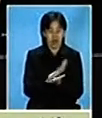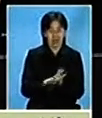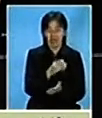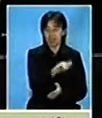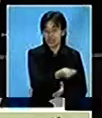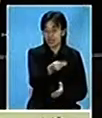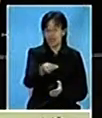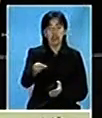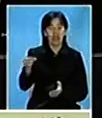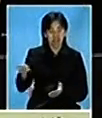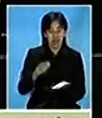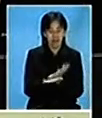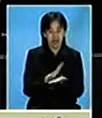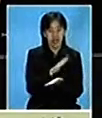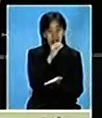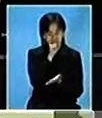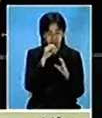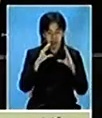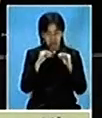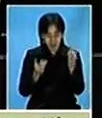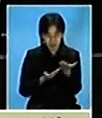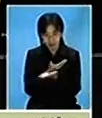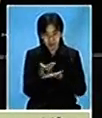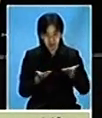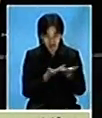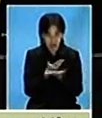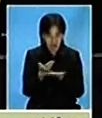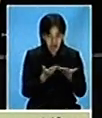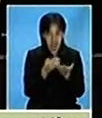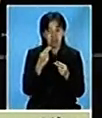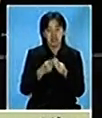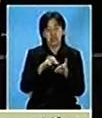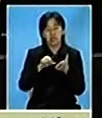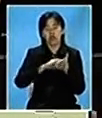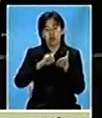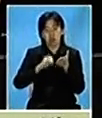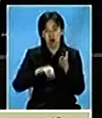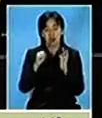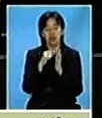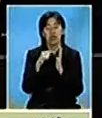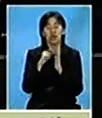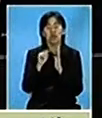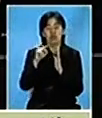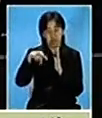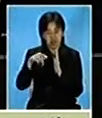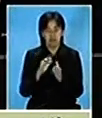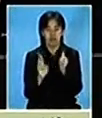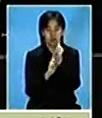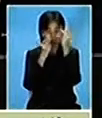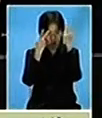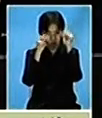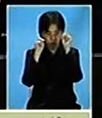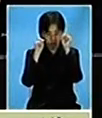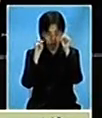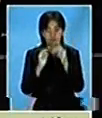มาชิกไปศึกษาเพื่อประกอบการประชุมวุฒิสภาในการดำเนินการกระบวนการถอดถอนในสุเทพเทือกสุบรรณรองนายกรัฐมนตรีออกจากต